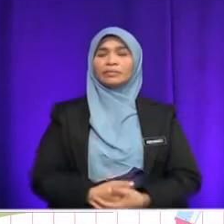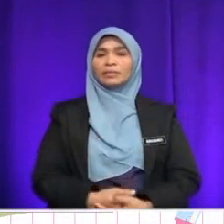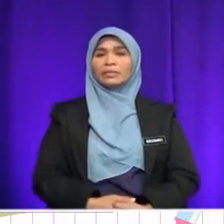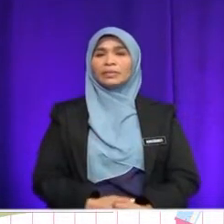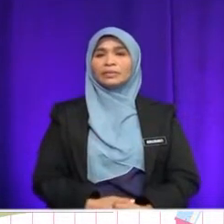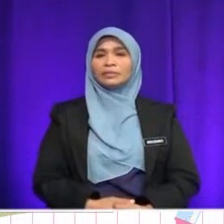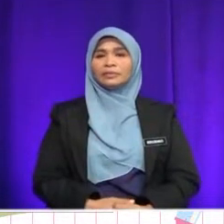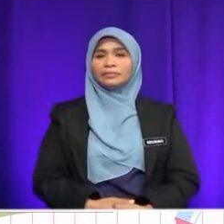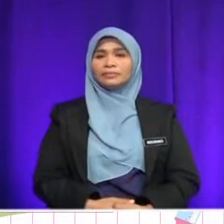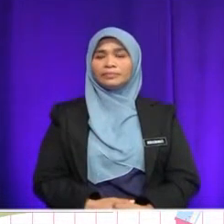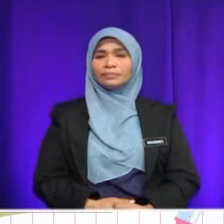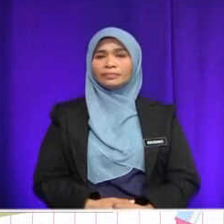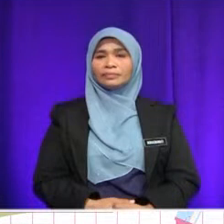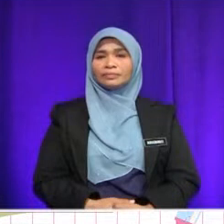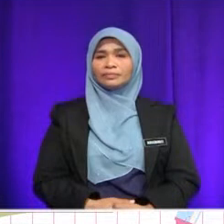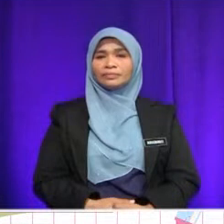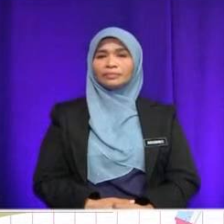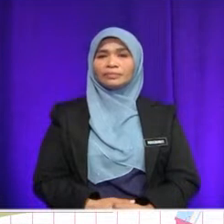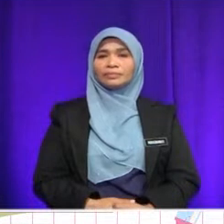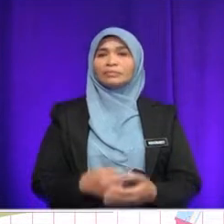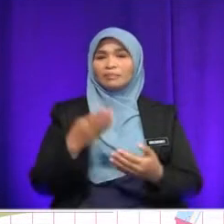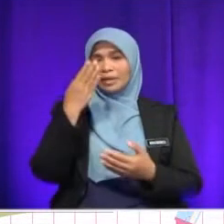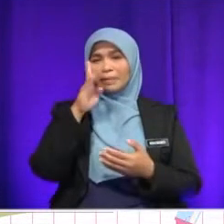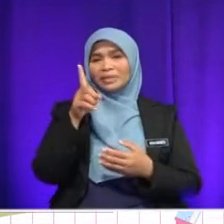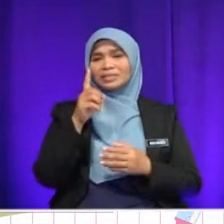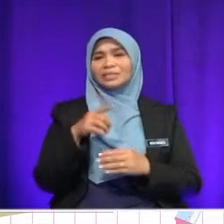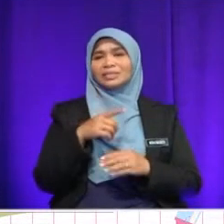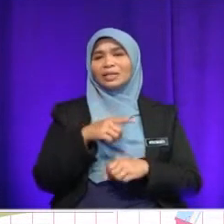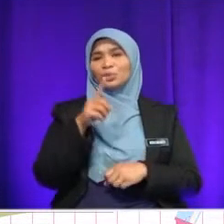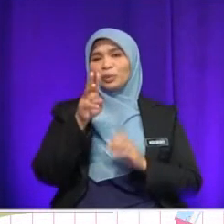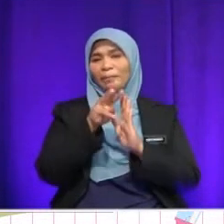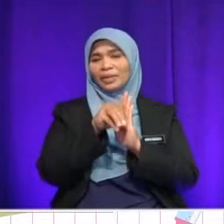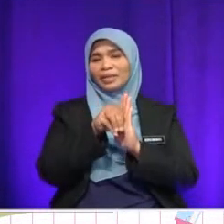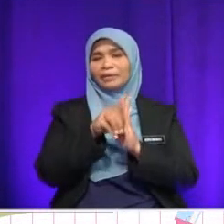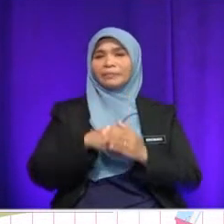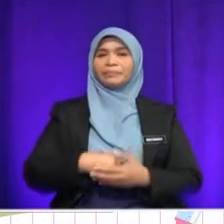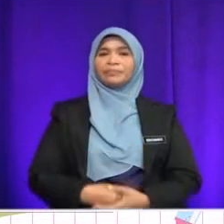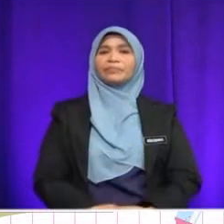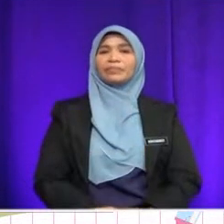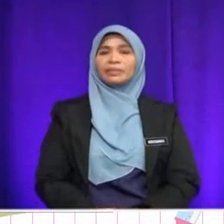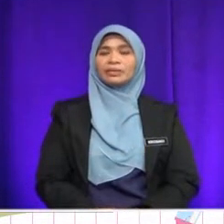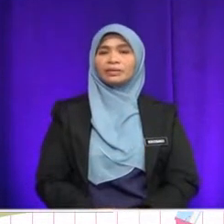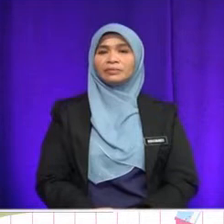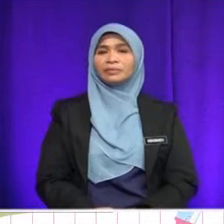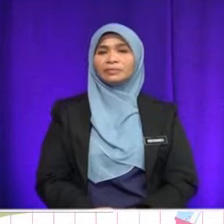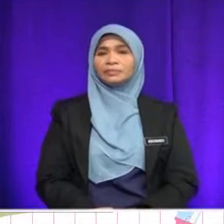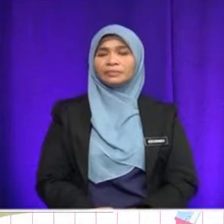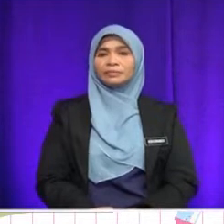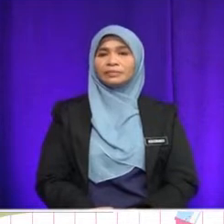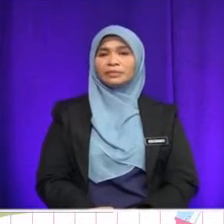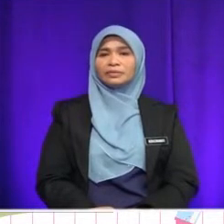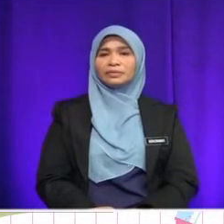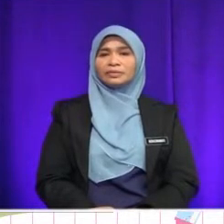satu minit dari sekarang. Yang mana tahu boleh terus tulis jawapannya. Dan ini mungkin ni di antara soalan dalam exam juga,